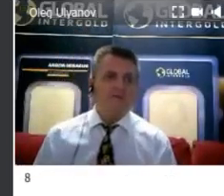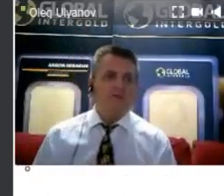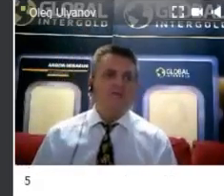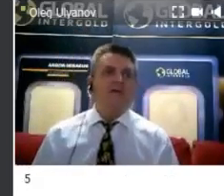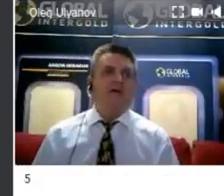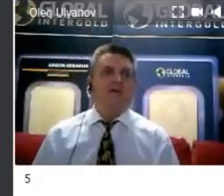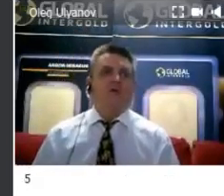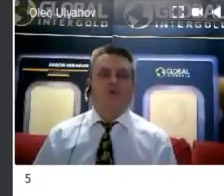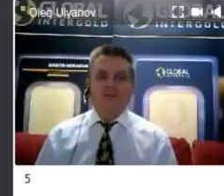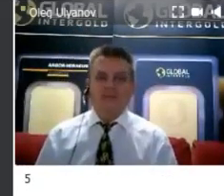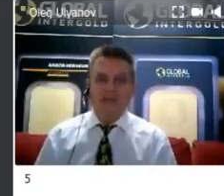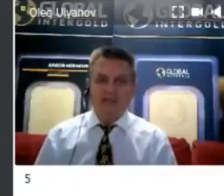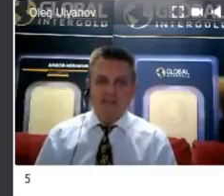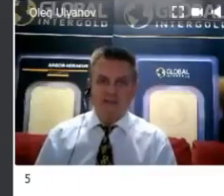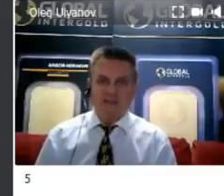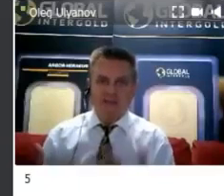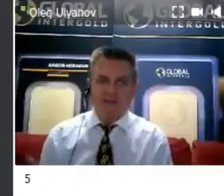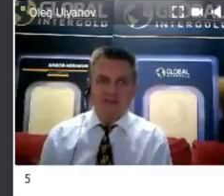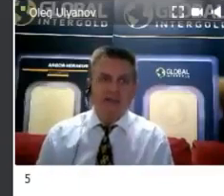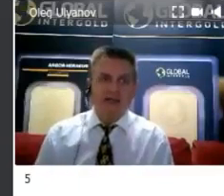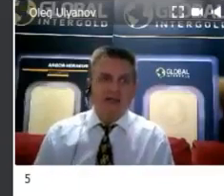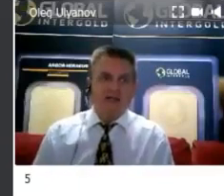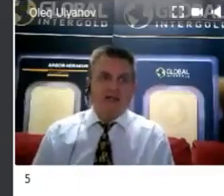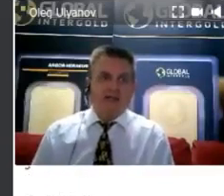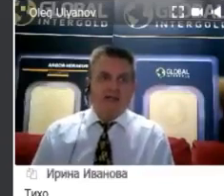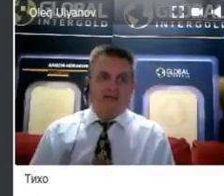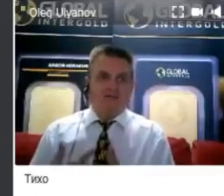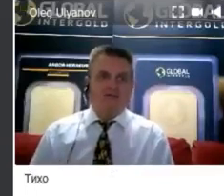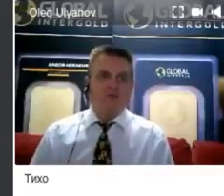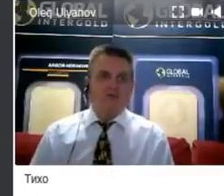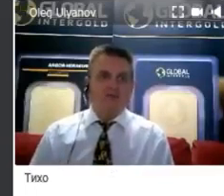первой возможности, которая у нас есть. Это